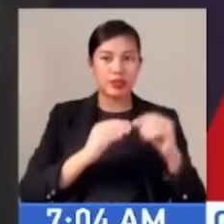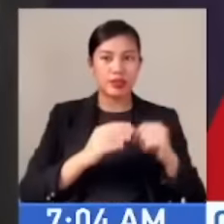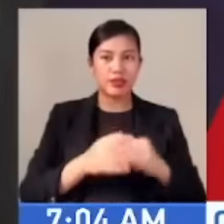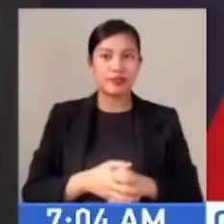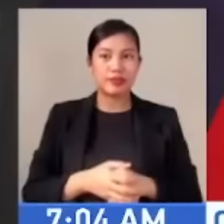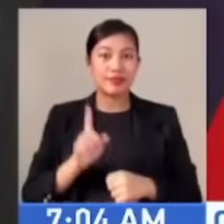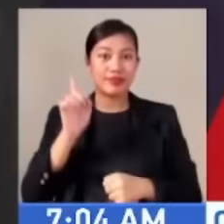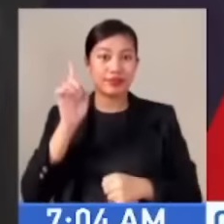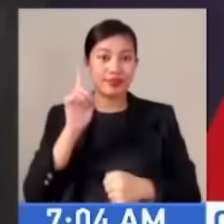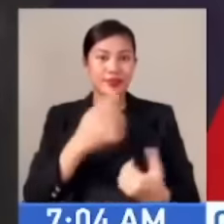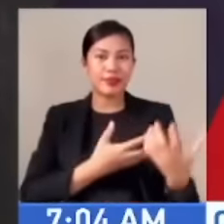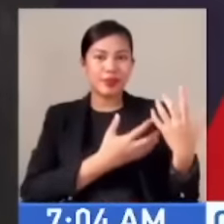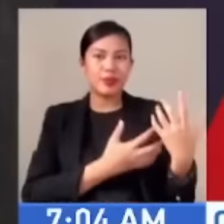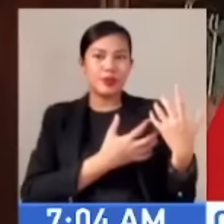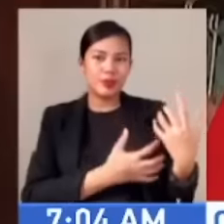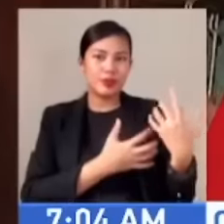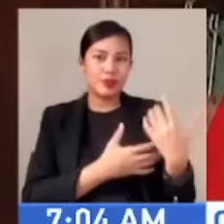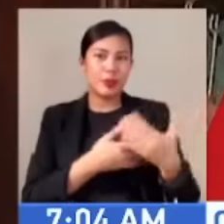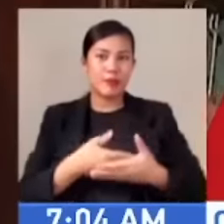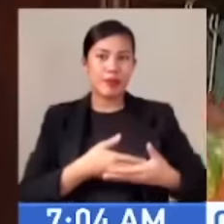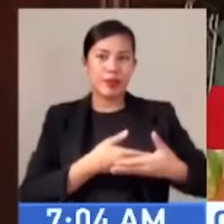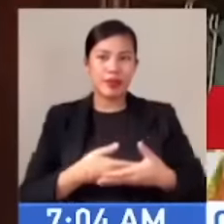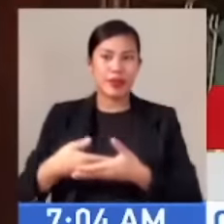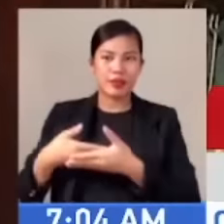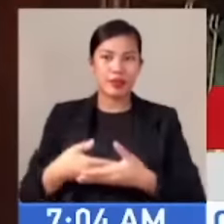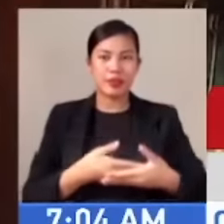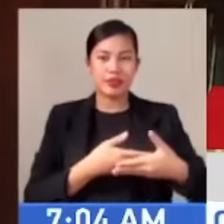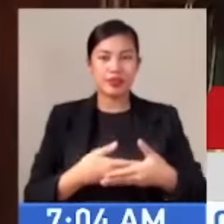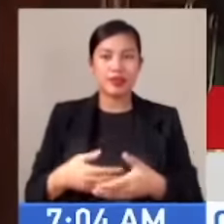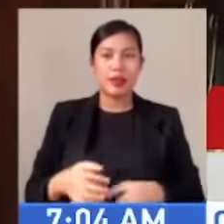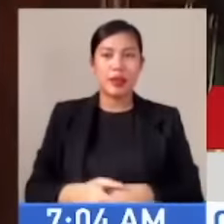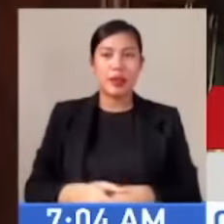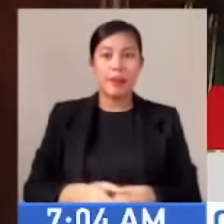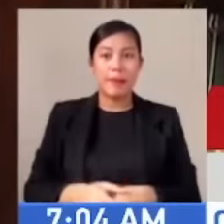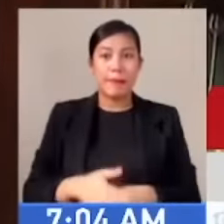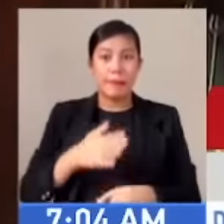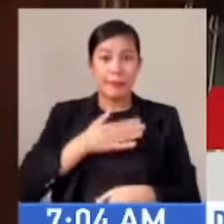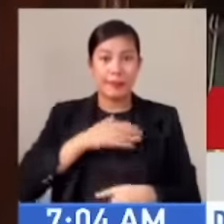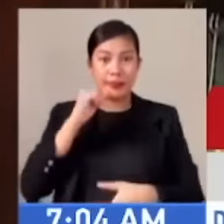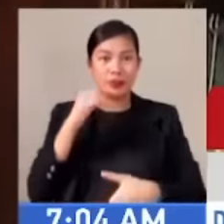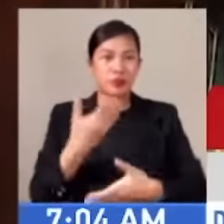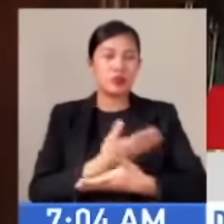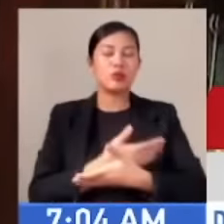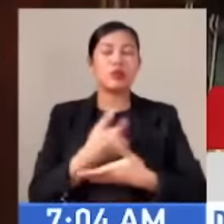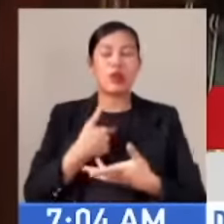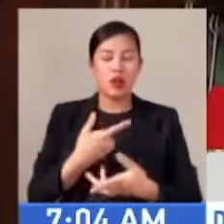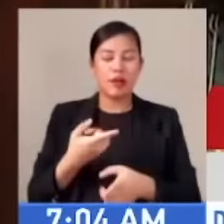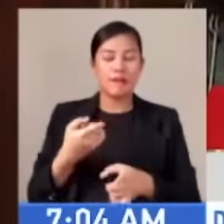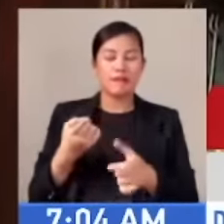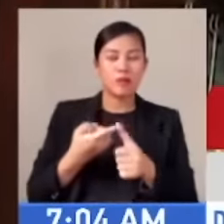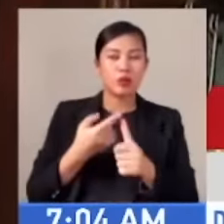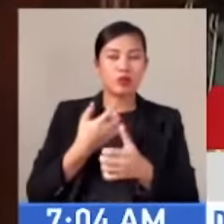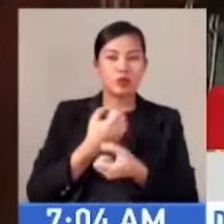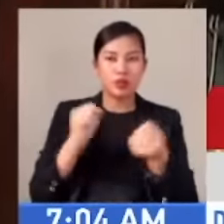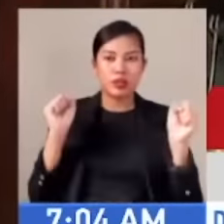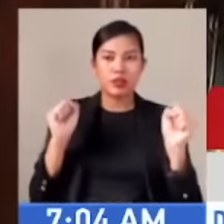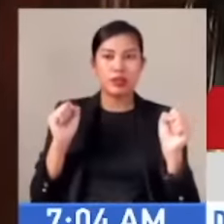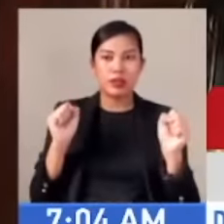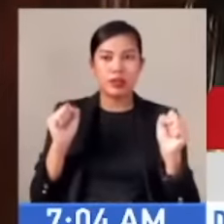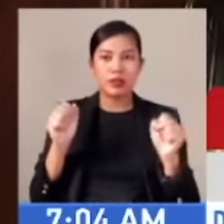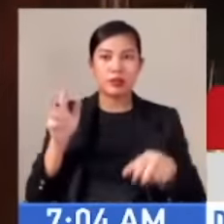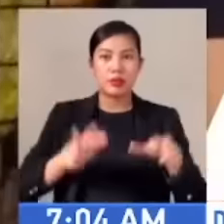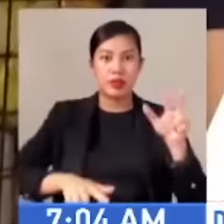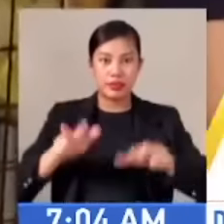gulang na sanggol. Yung anak ko po yung una kong dinampot. Kayo natataranta na kami hanggat lumiyab na yung may ano dito sa